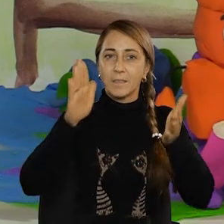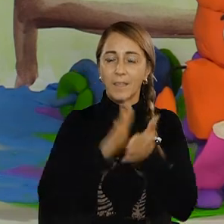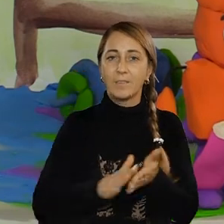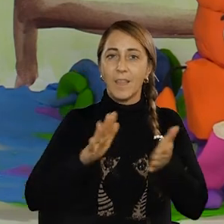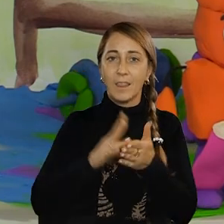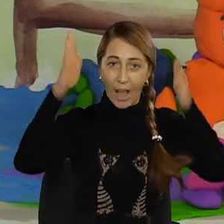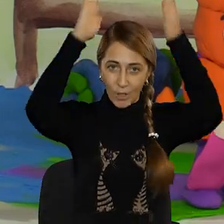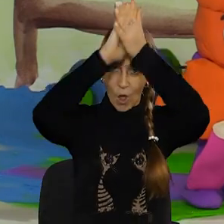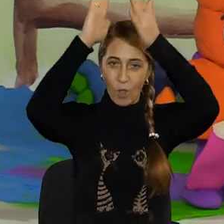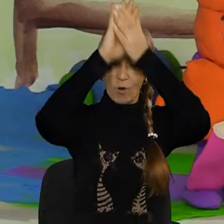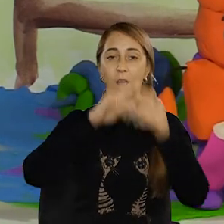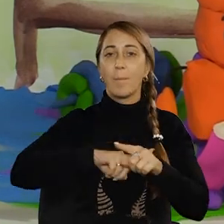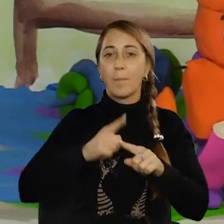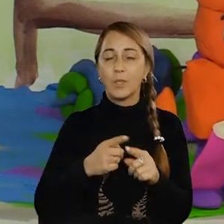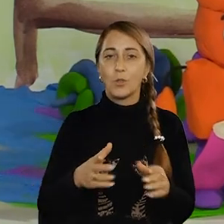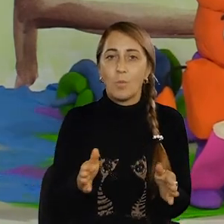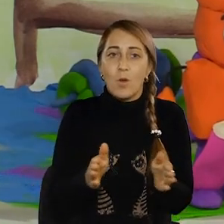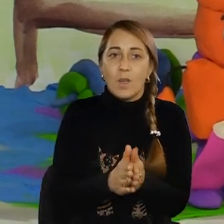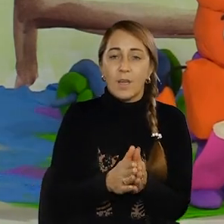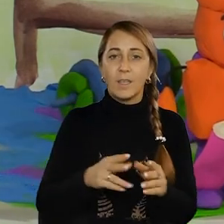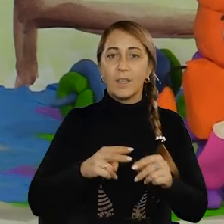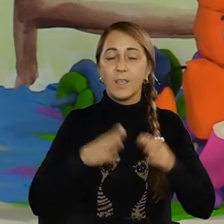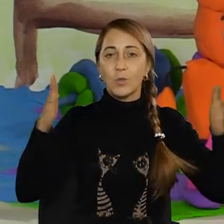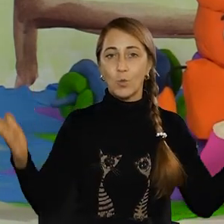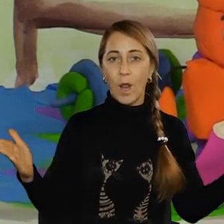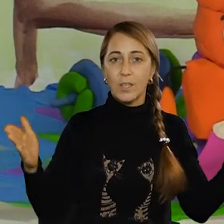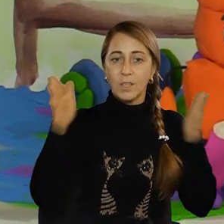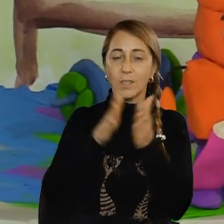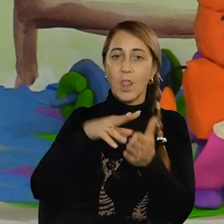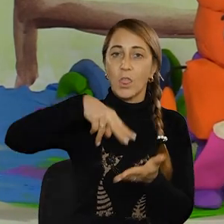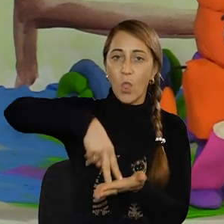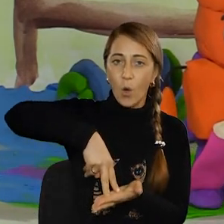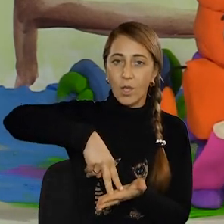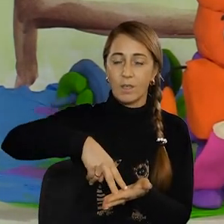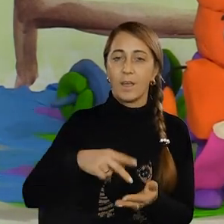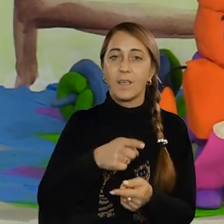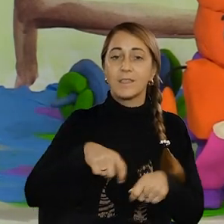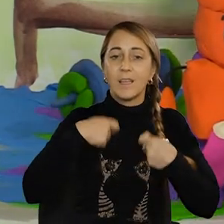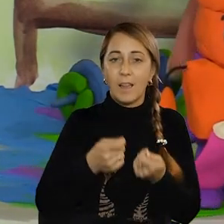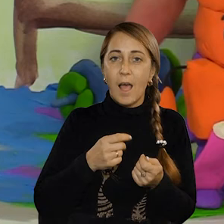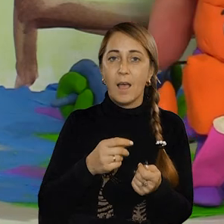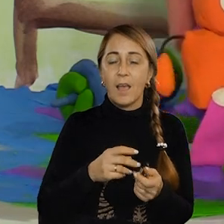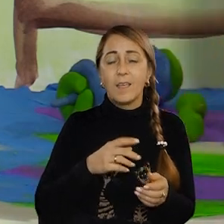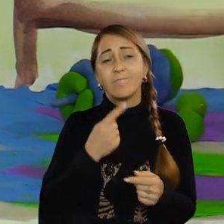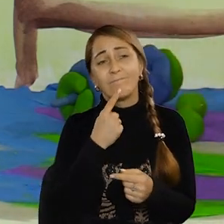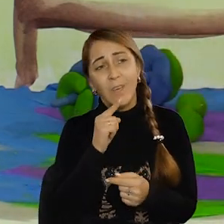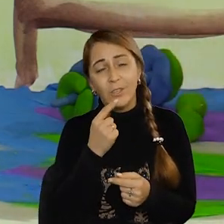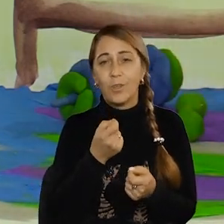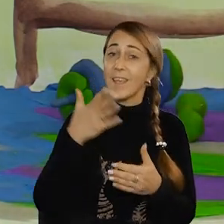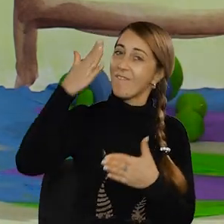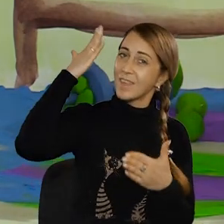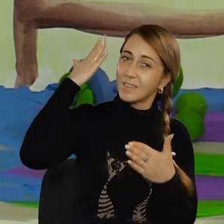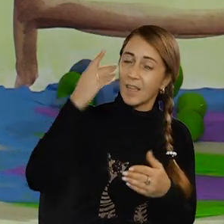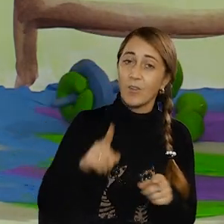над головою, при цьому стуляючи та розтуляючи ноги. Ця вправа видалася і складною, і